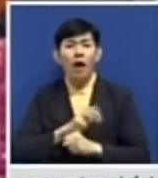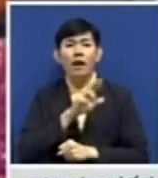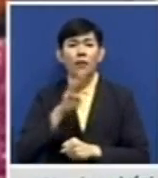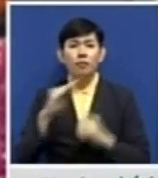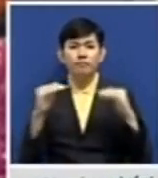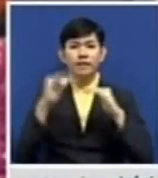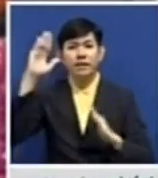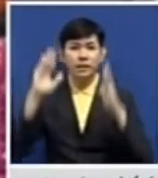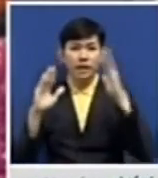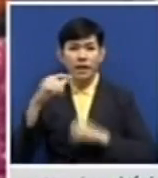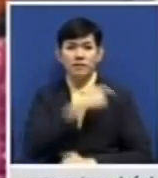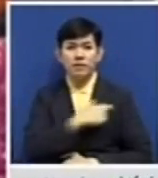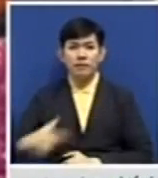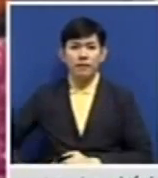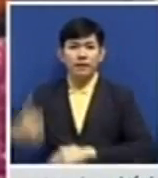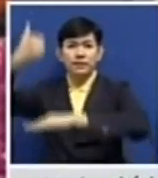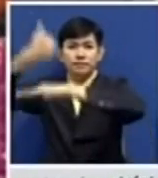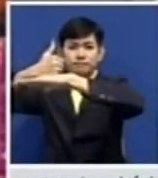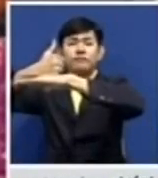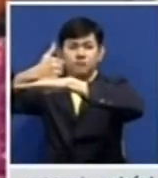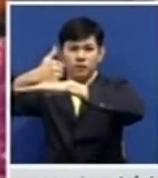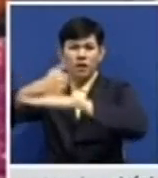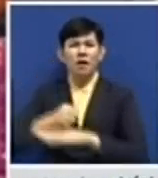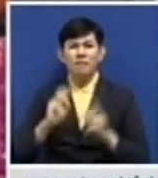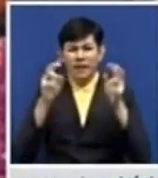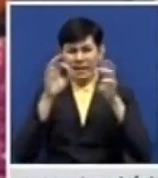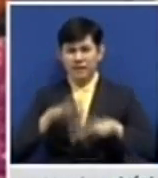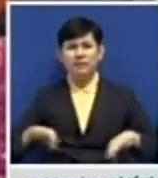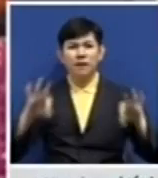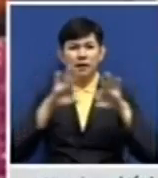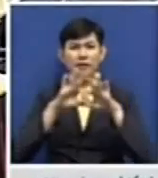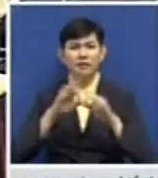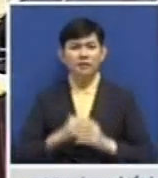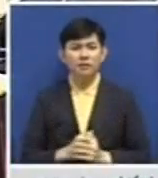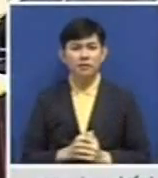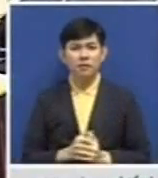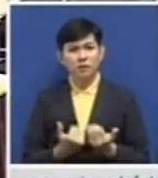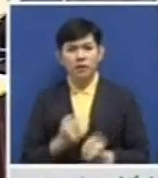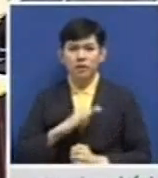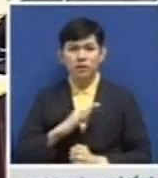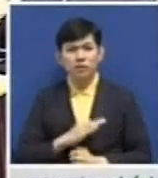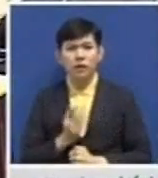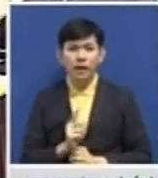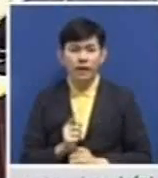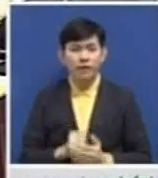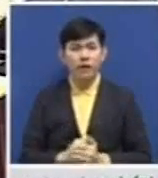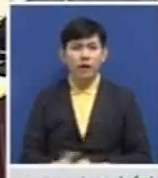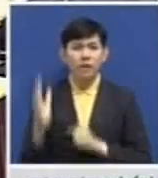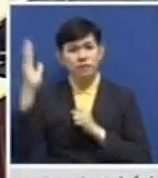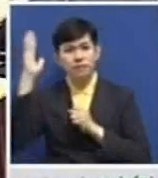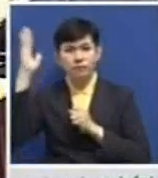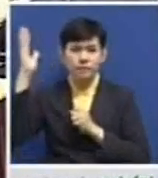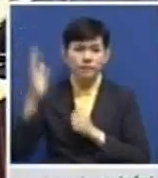พระมหากษัตริย์ทรงเป็นประมุขผมว่าสาระนี้สำคัญมากนะฮะและโดยเฉพาะอย่างยิ่งนะฮะการแถลงนโยบาย